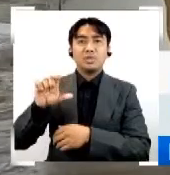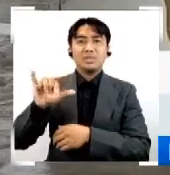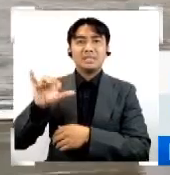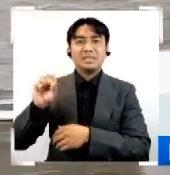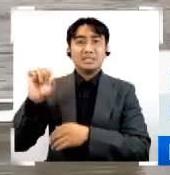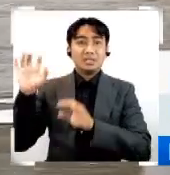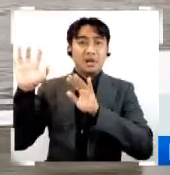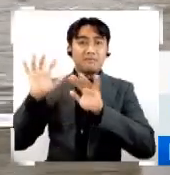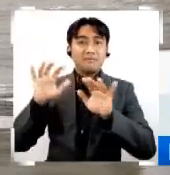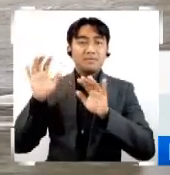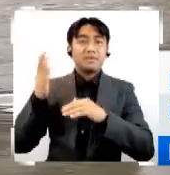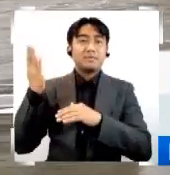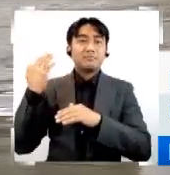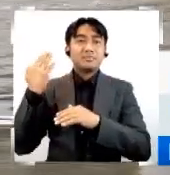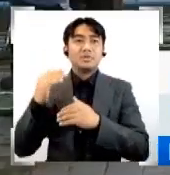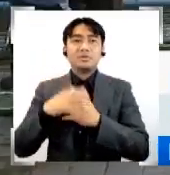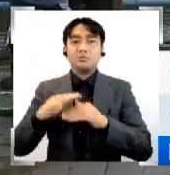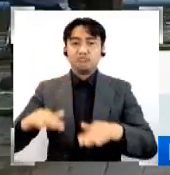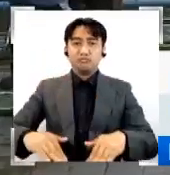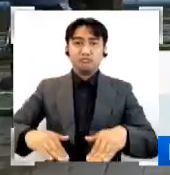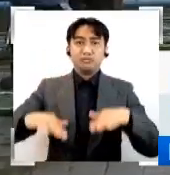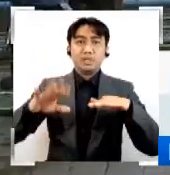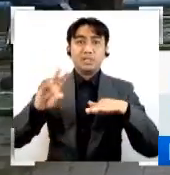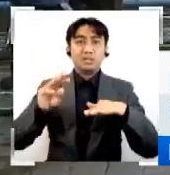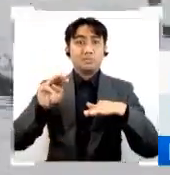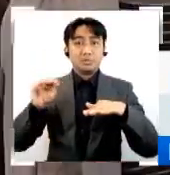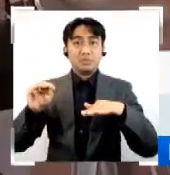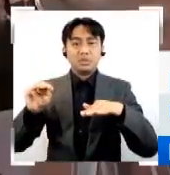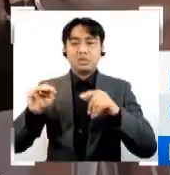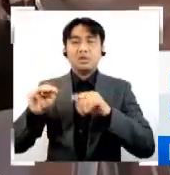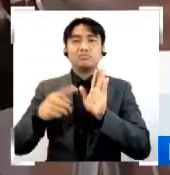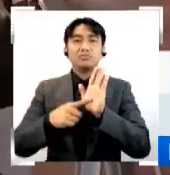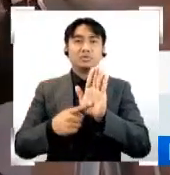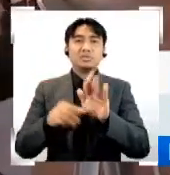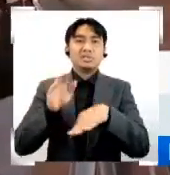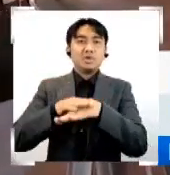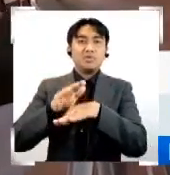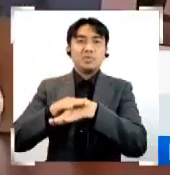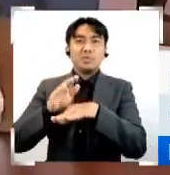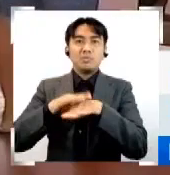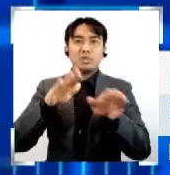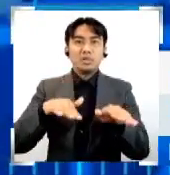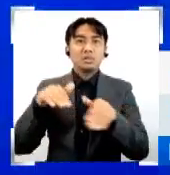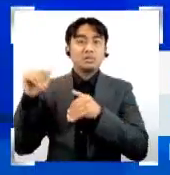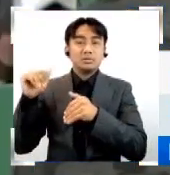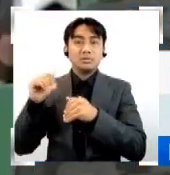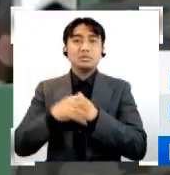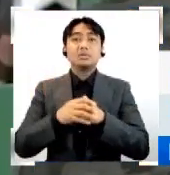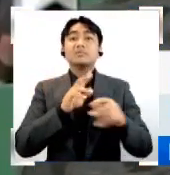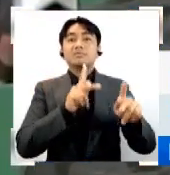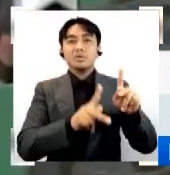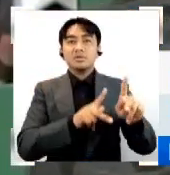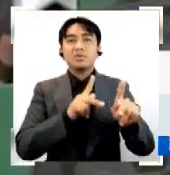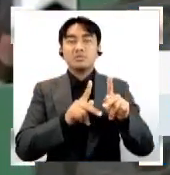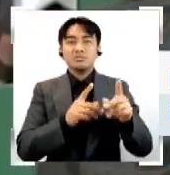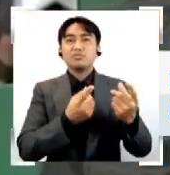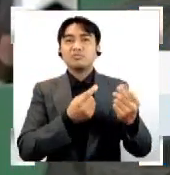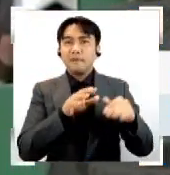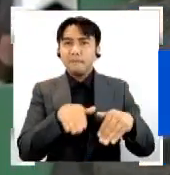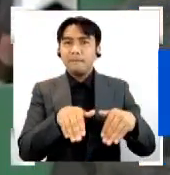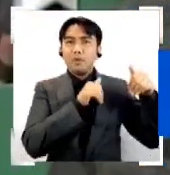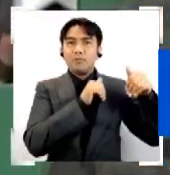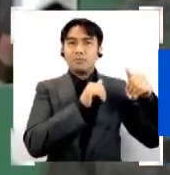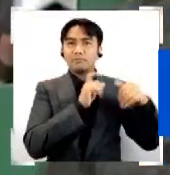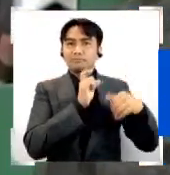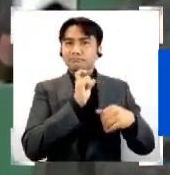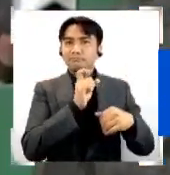17 meters ang level ng tubig sa Marikina River na hudyat ng paglikas, nauna na ang mga taga-barangay tumana. May baby ako, hindi ko po alam kung